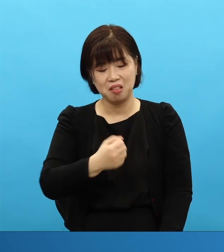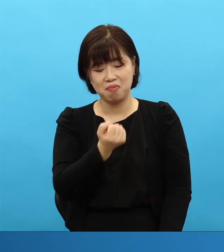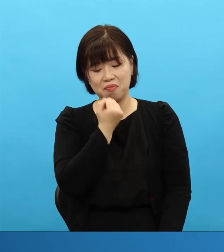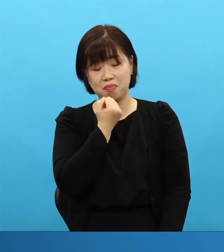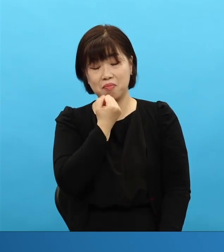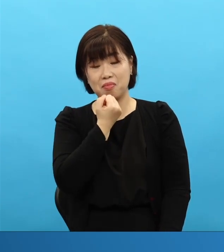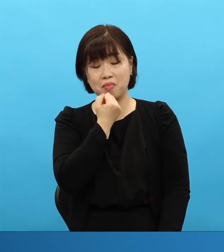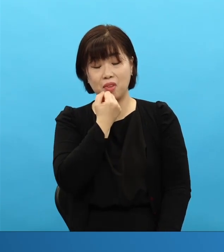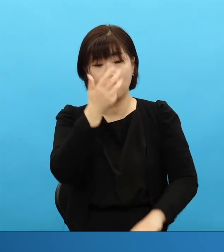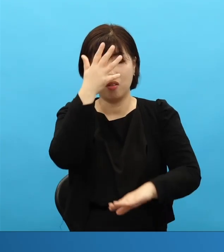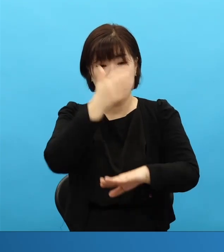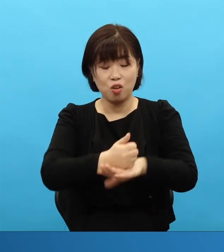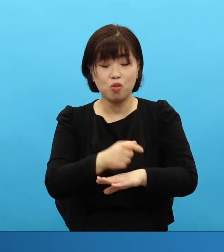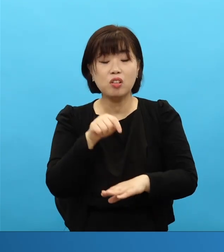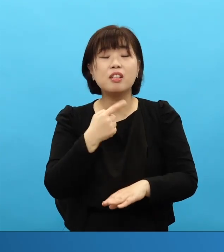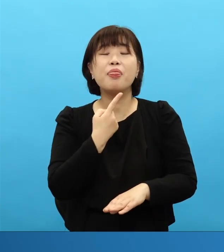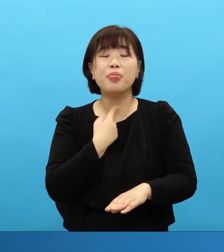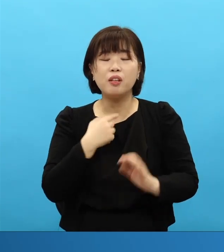그래서